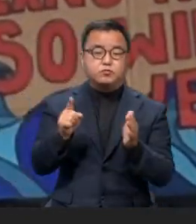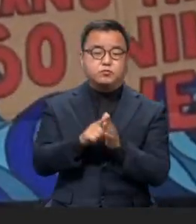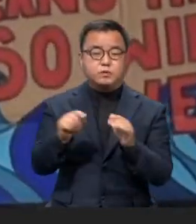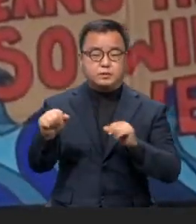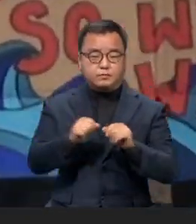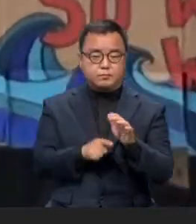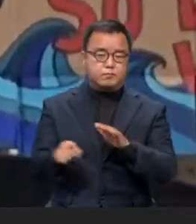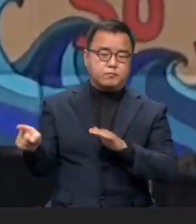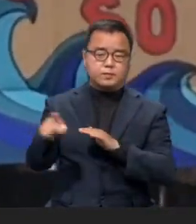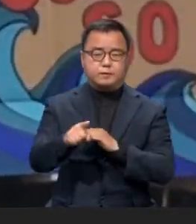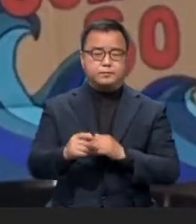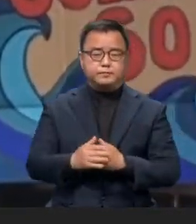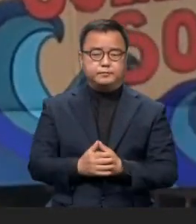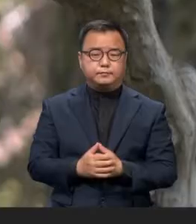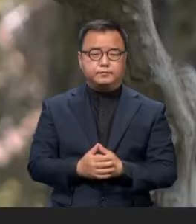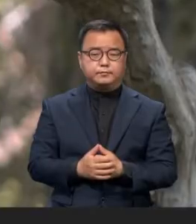있습니다.